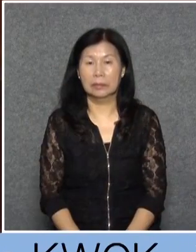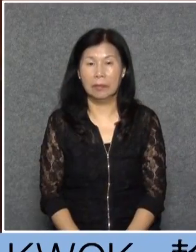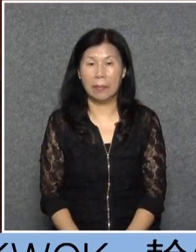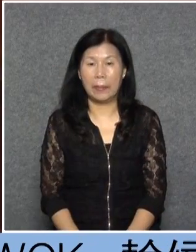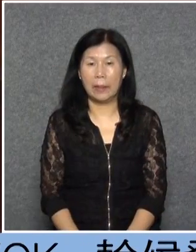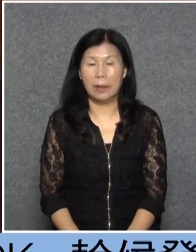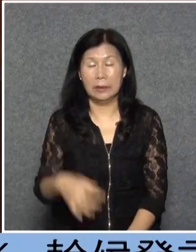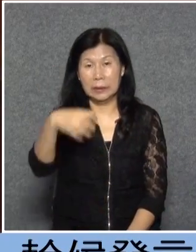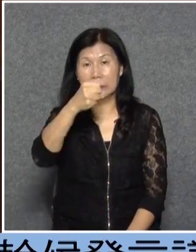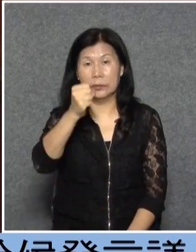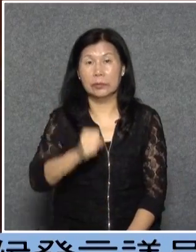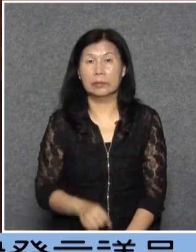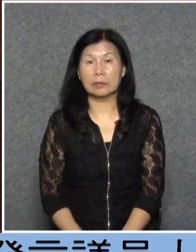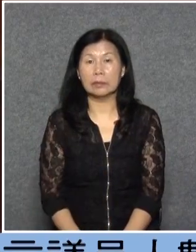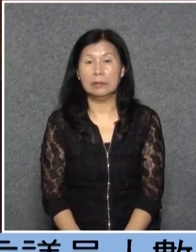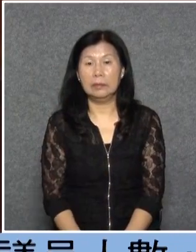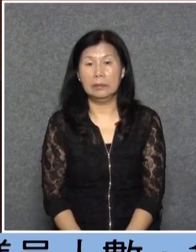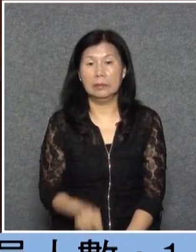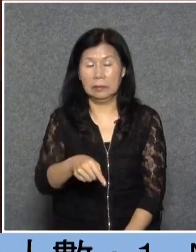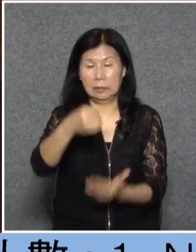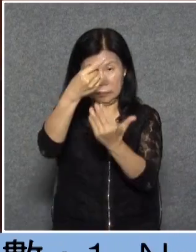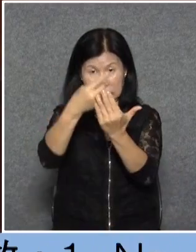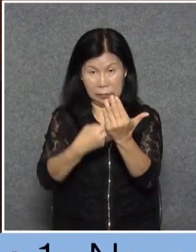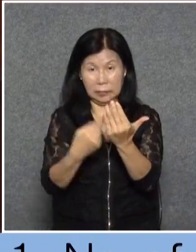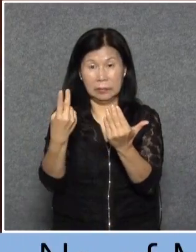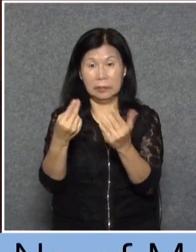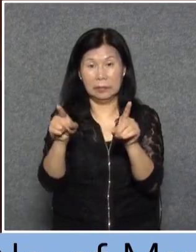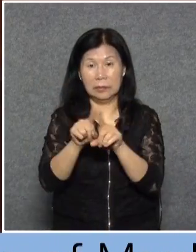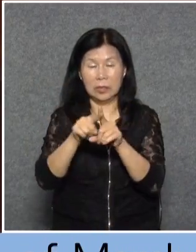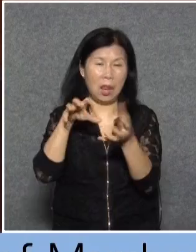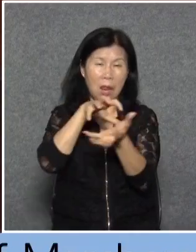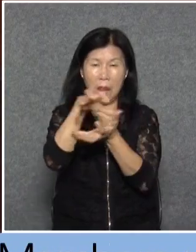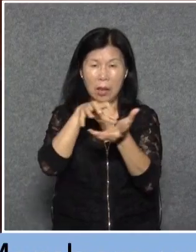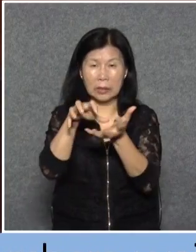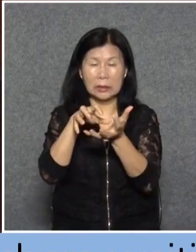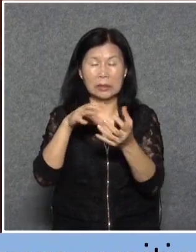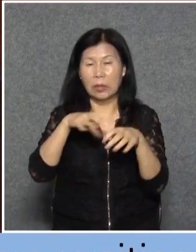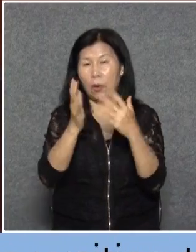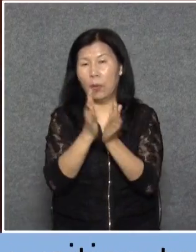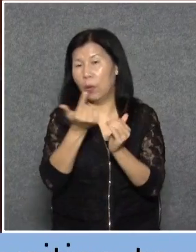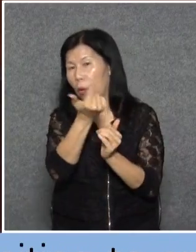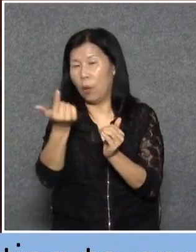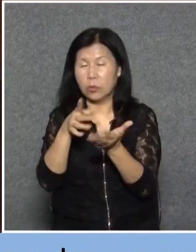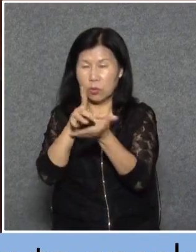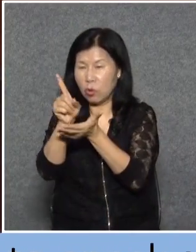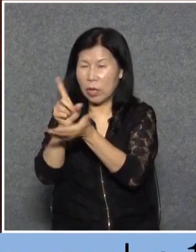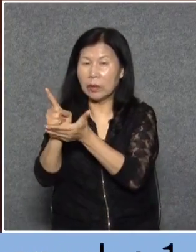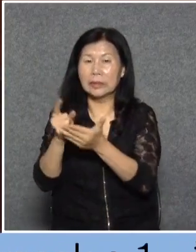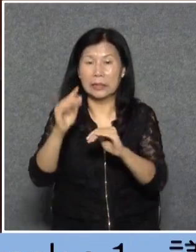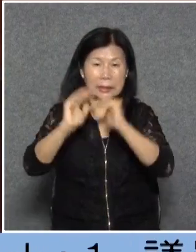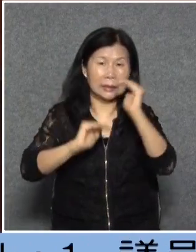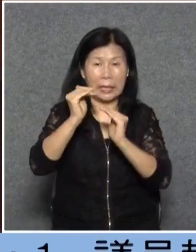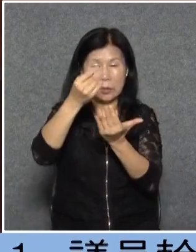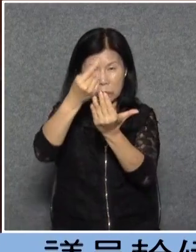嗱，主席。本條例草案是非常複雜和涉及大量的專業技術修